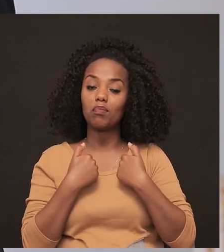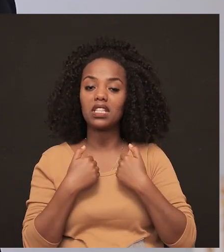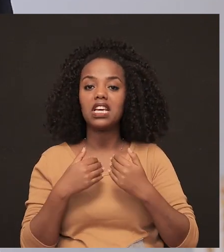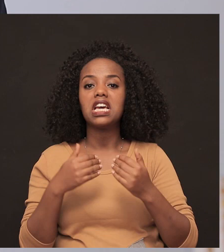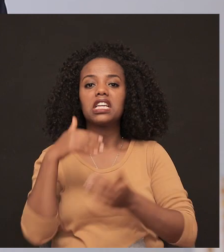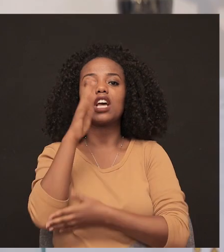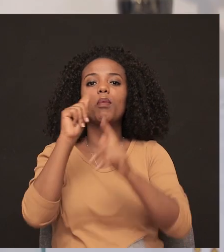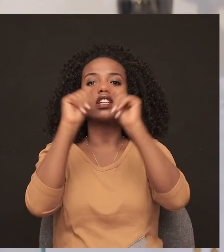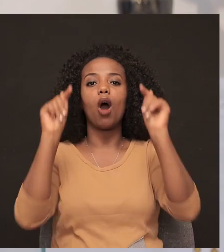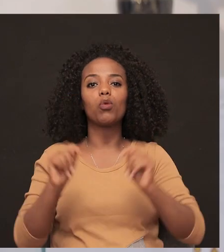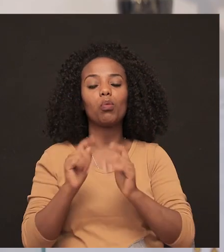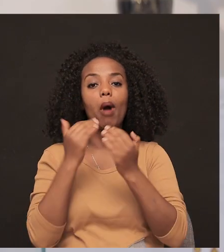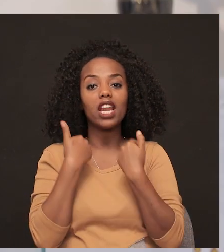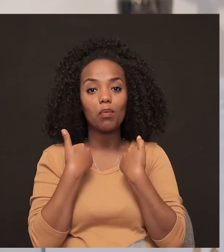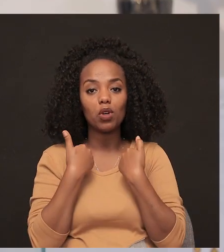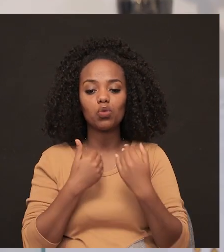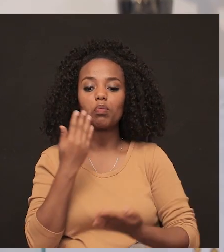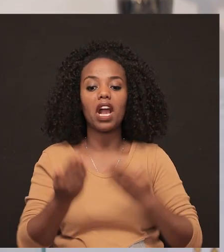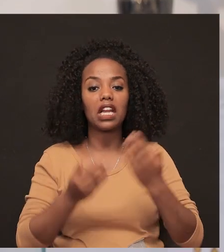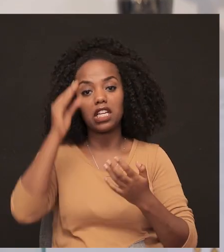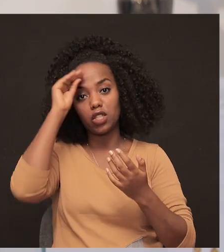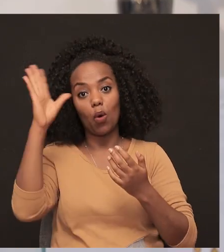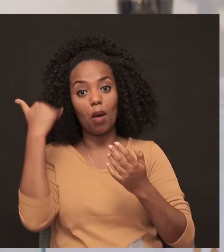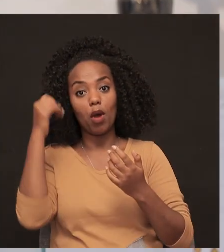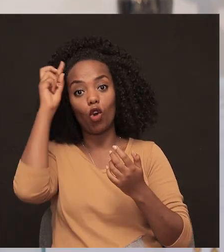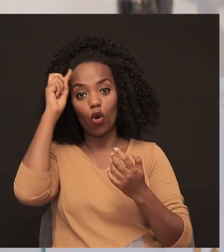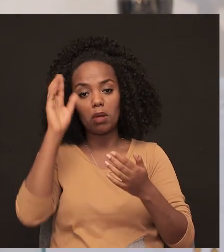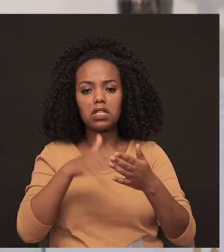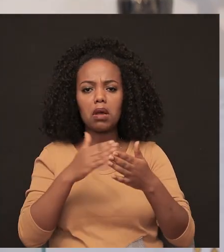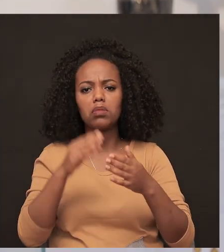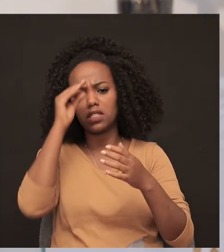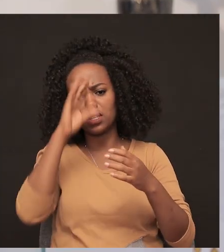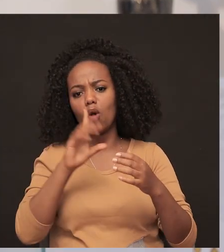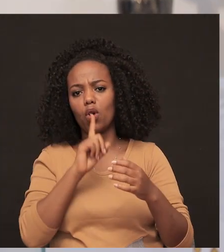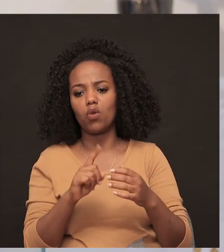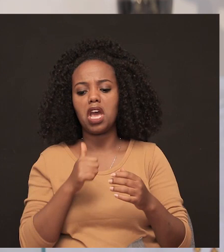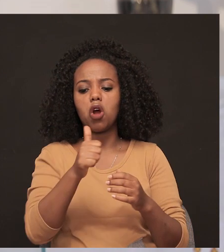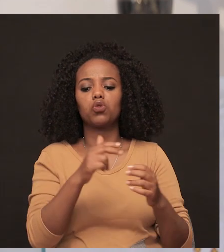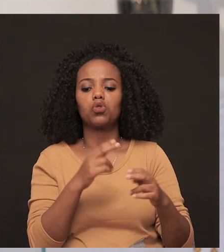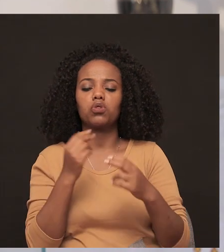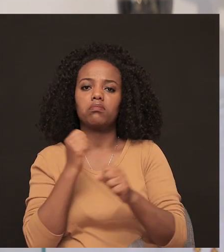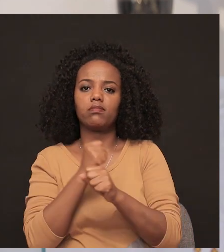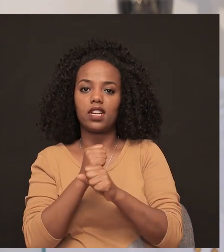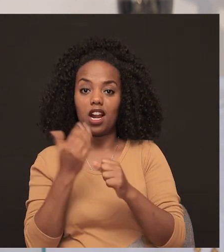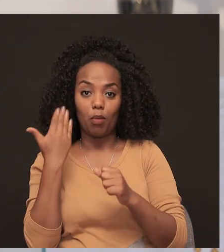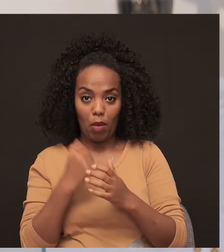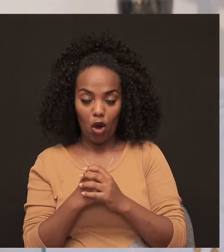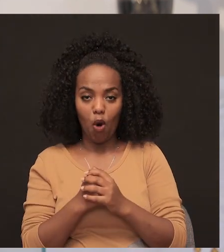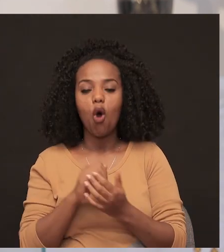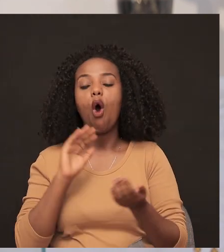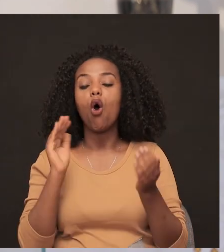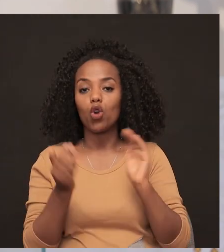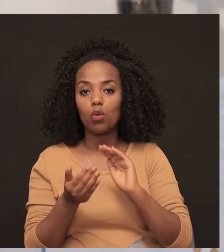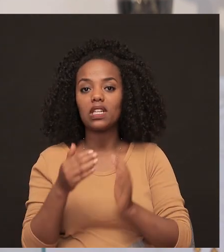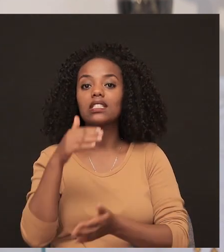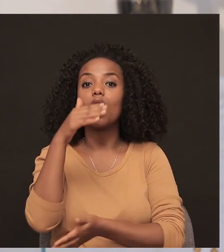ታቦት ባለበት ውስጥ የሚያገለግል ሰው ነው። የሚዘምር ሰው ነው። የራሱ ድርሻ ያለው ሰው ነው። ሆኖም